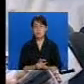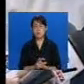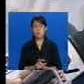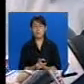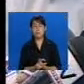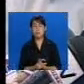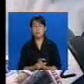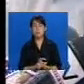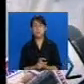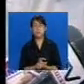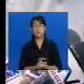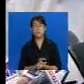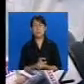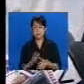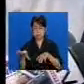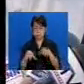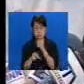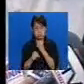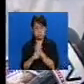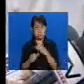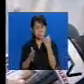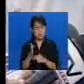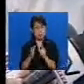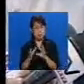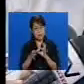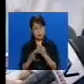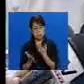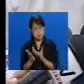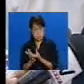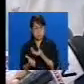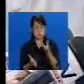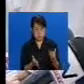ดำเนินการในส่วนที่เกี่ยวข้องคือให้นำเงินคืนสมาชิกนะครับ